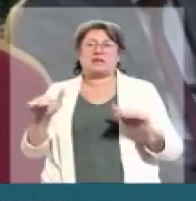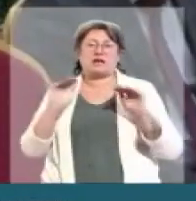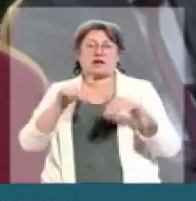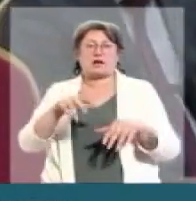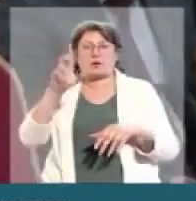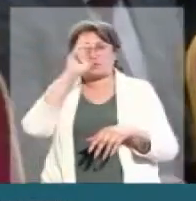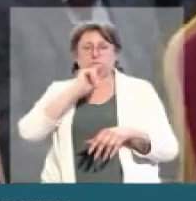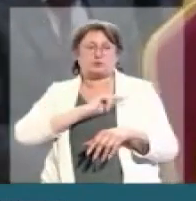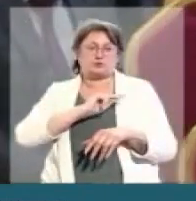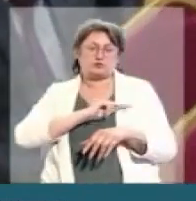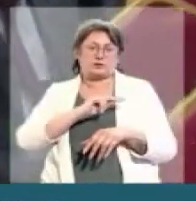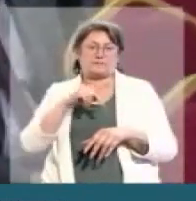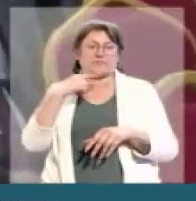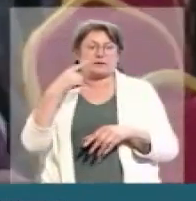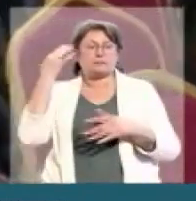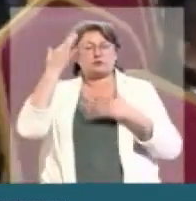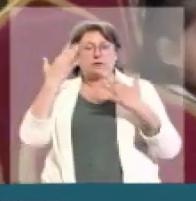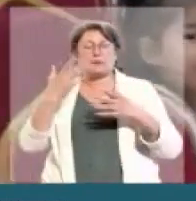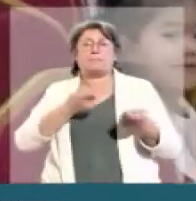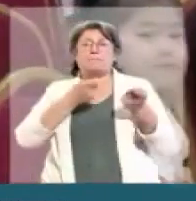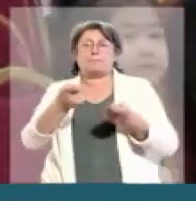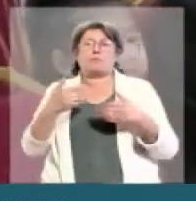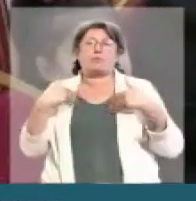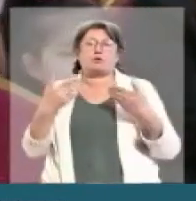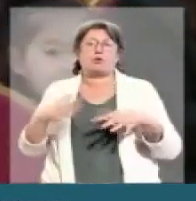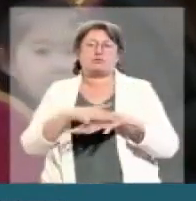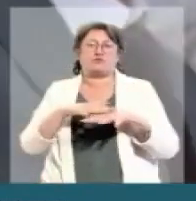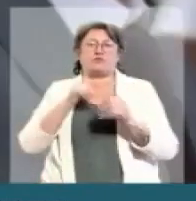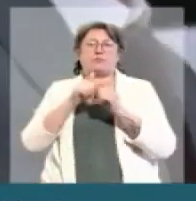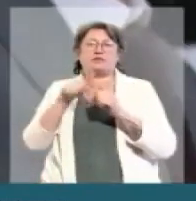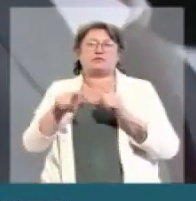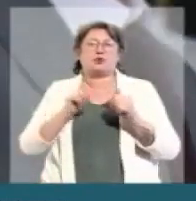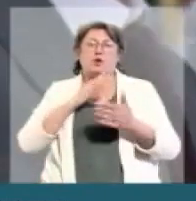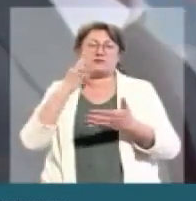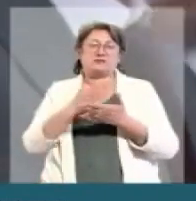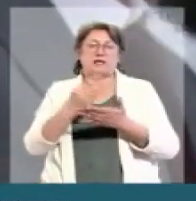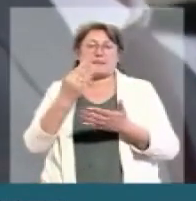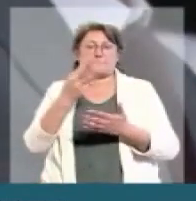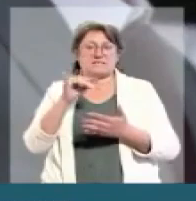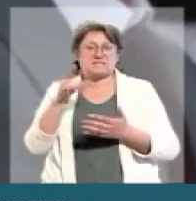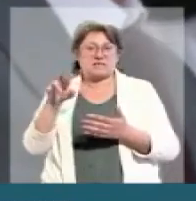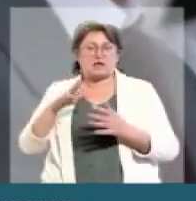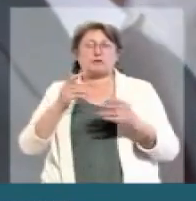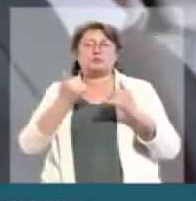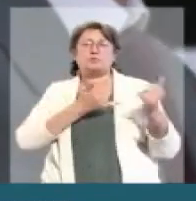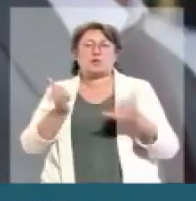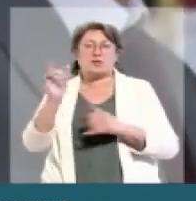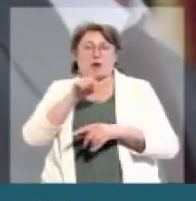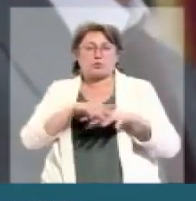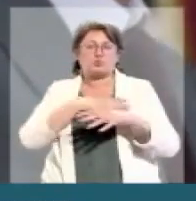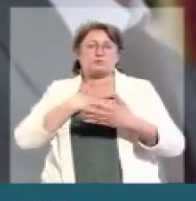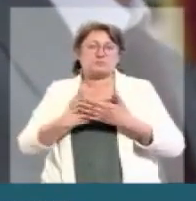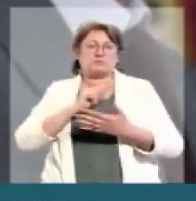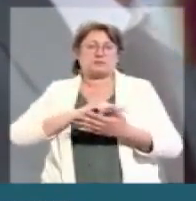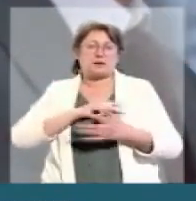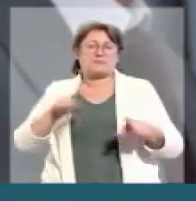ряды государственных служащих. Говорил, мечтал приносить пользу обществу. Впереди его ждет ответственная миссия – служить народу и усердно работать на